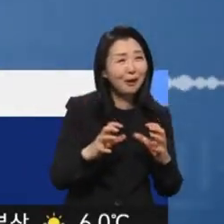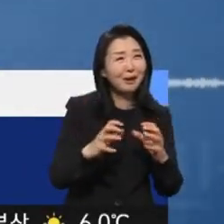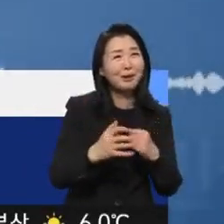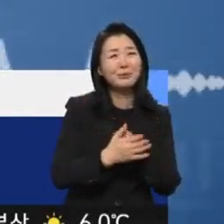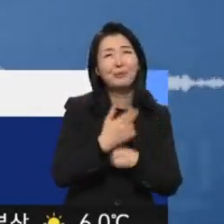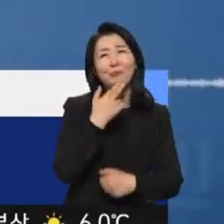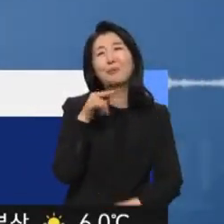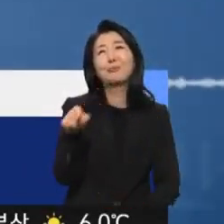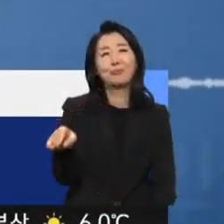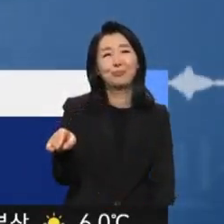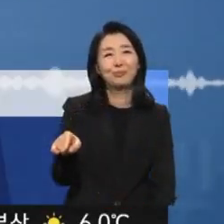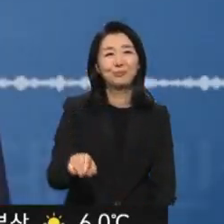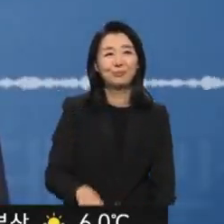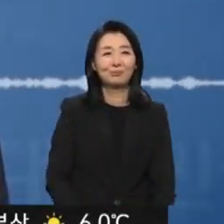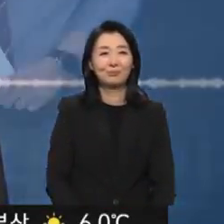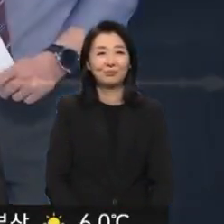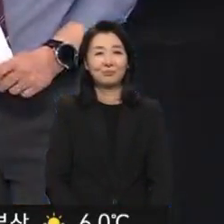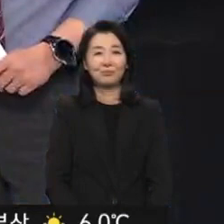사면 아니었겠는가.